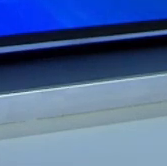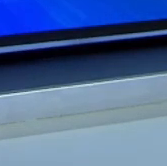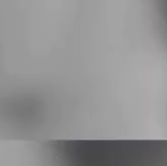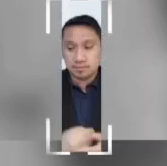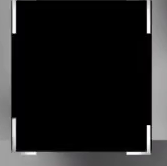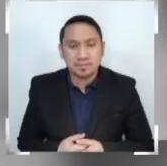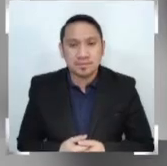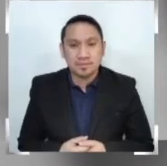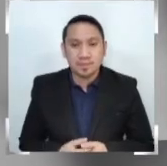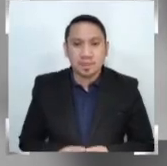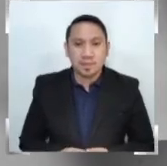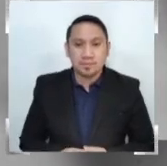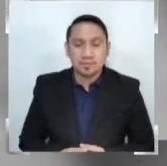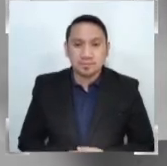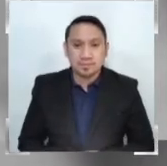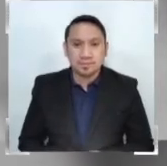Tagalog.